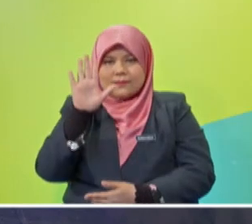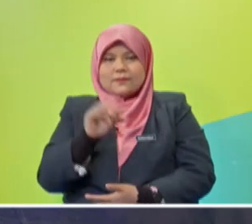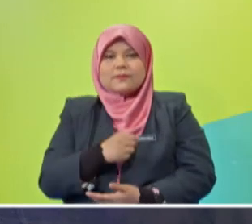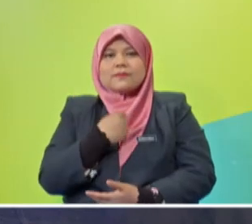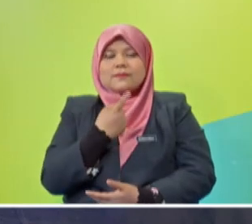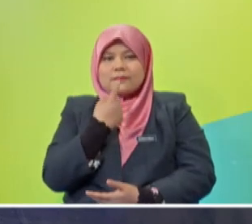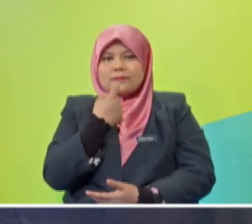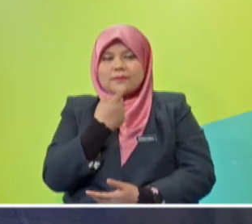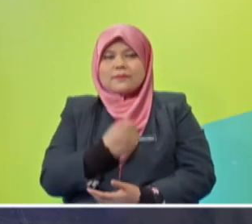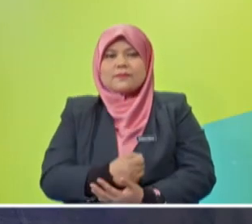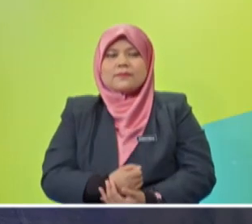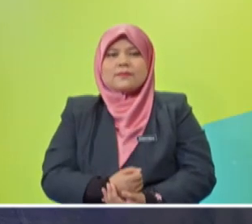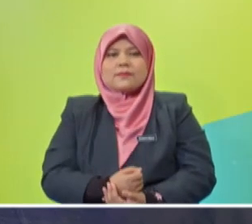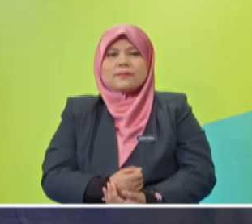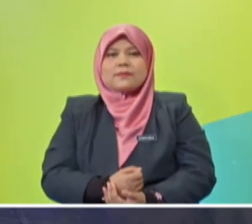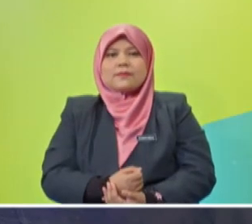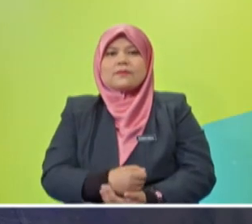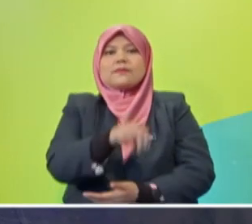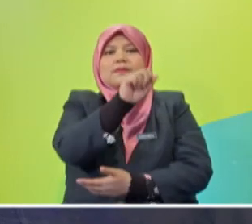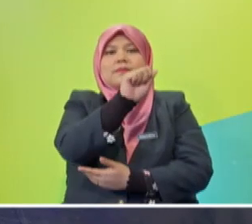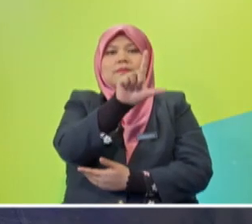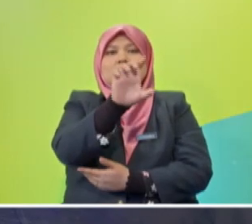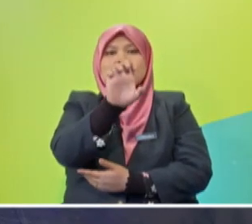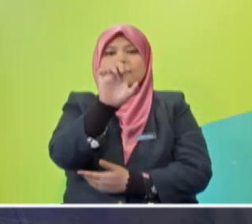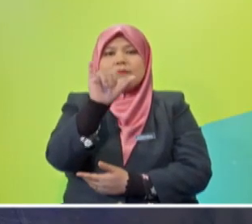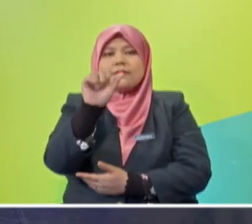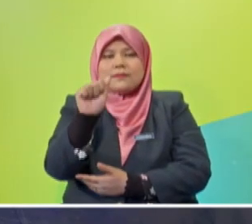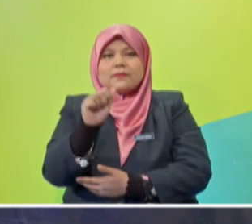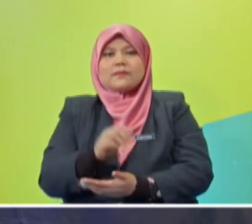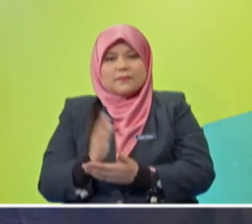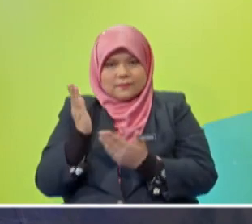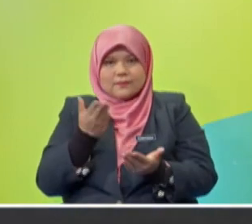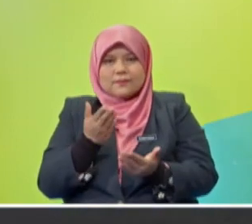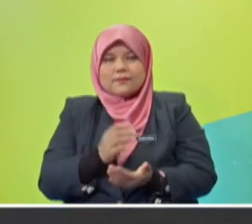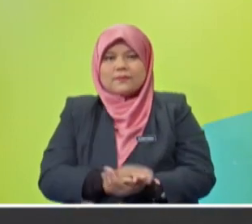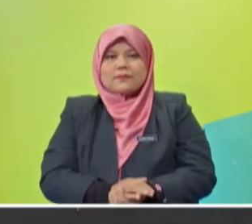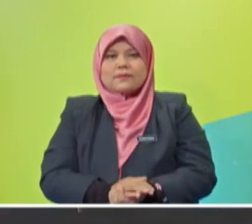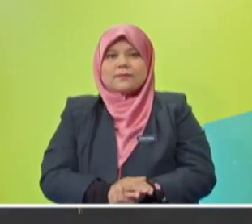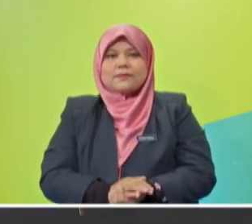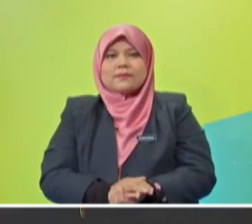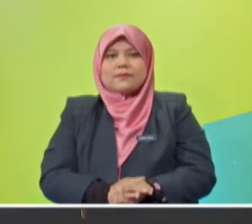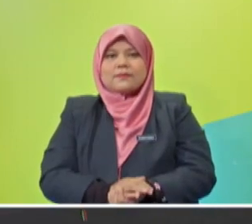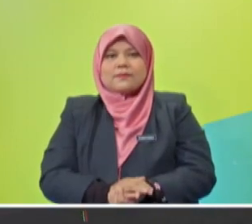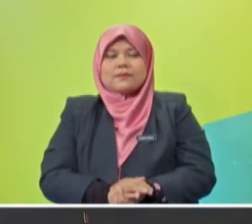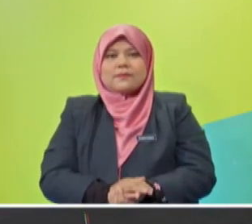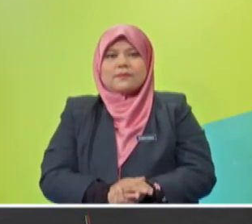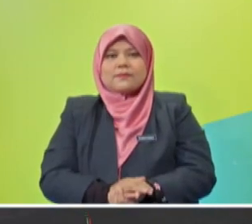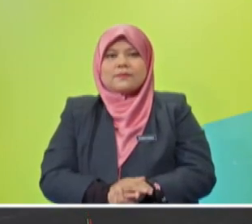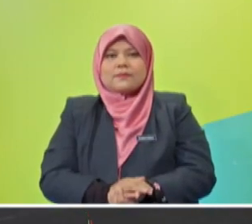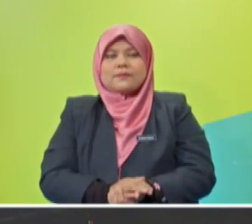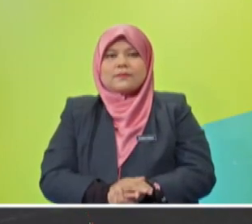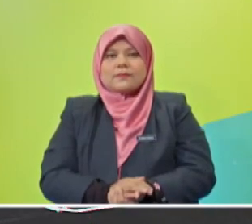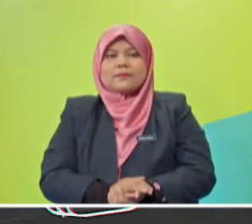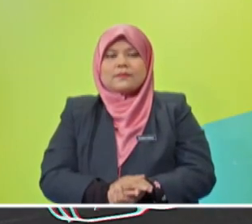Siapa? Cikgu nampak di sini Alia Fatrisha nak cuba jawab. Silakan Alia. Silakan Alia. Contoh